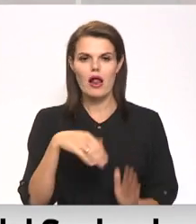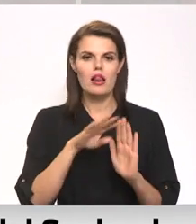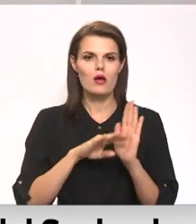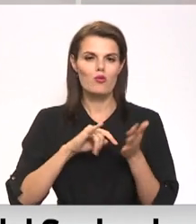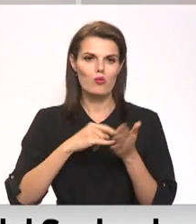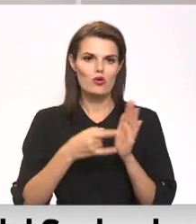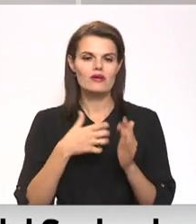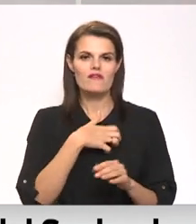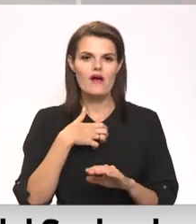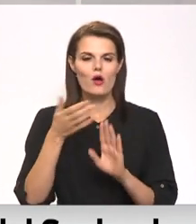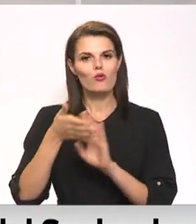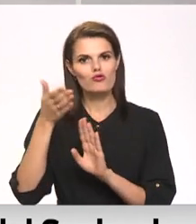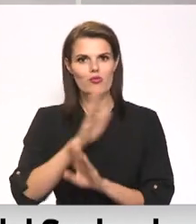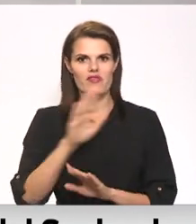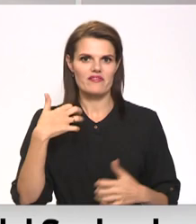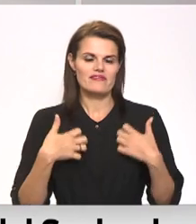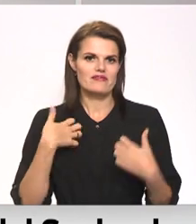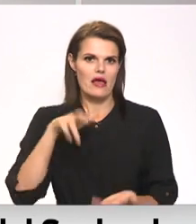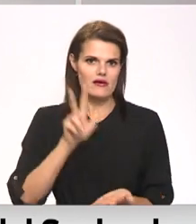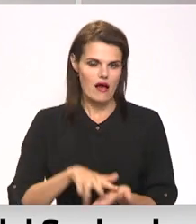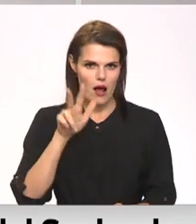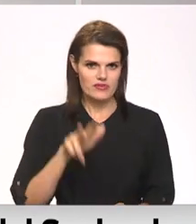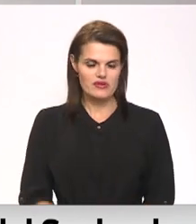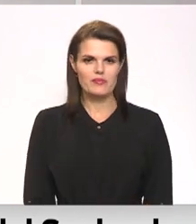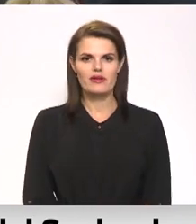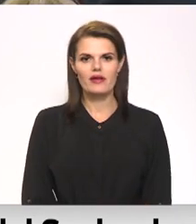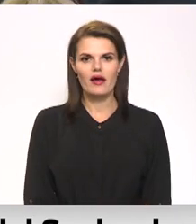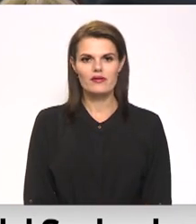pieņemt galīgajā lasījumā. Un turpina Madara Līcīte.